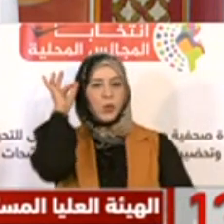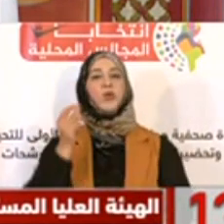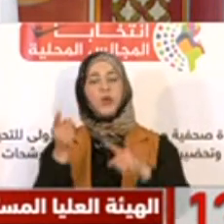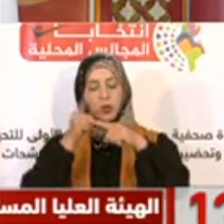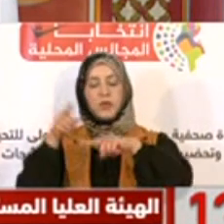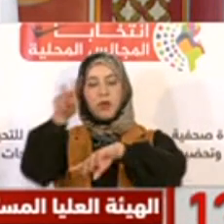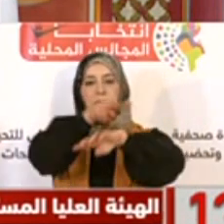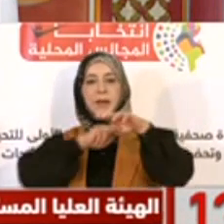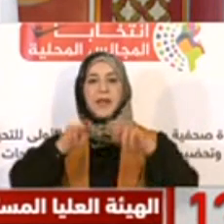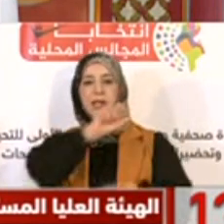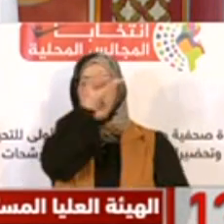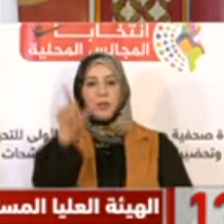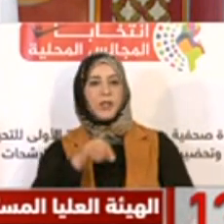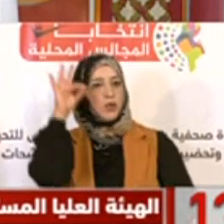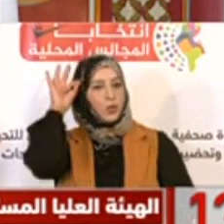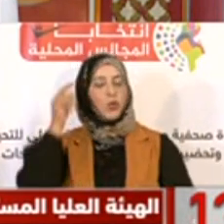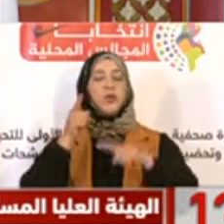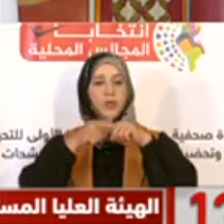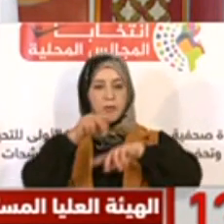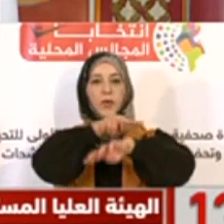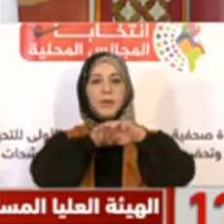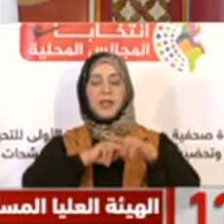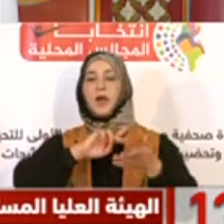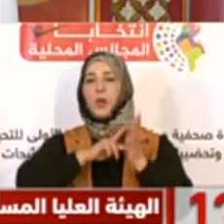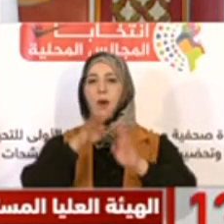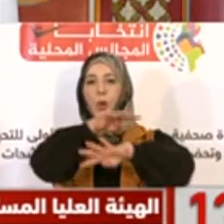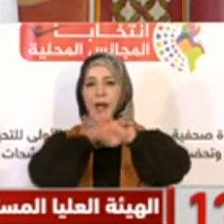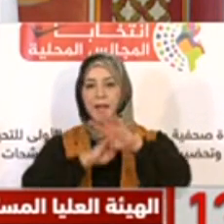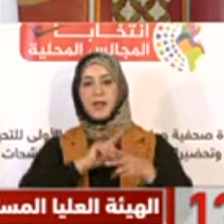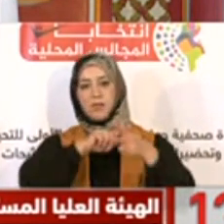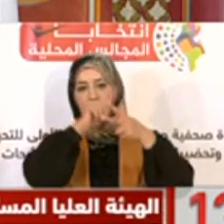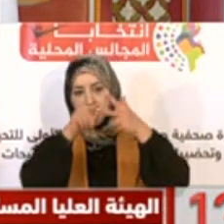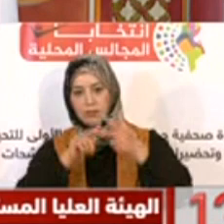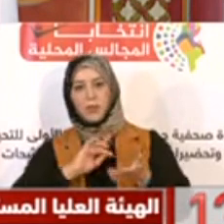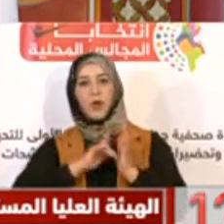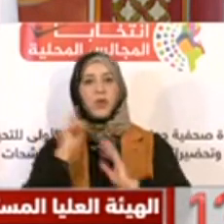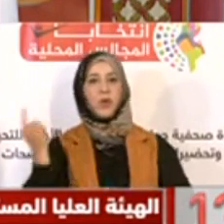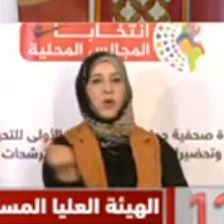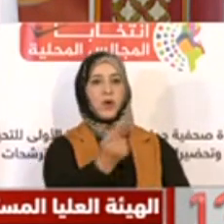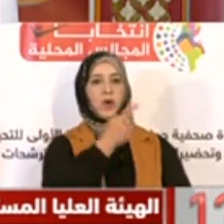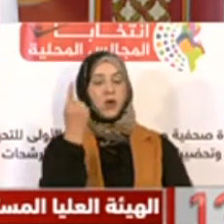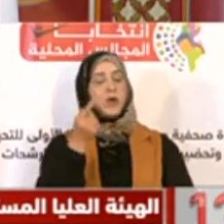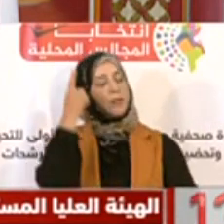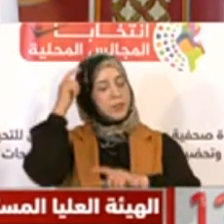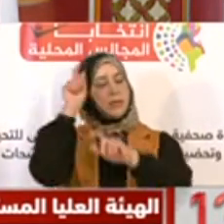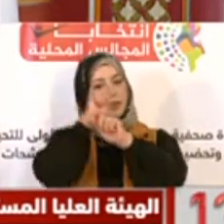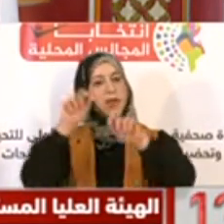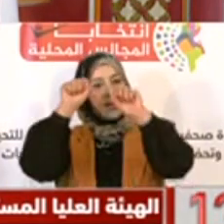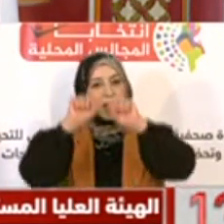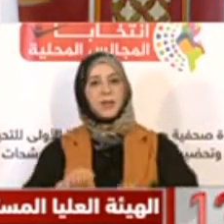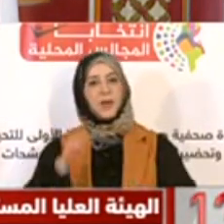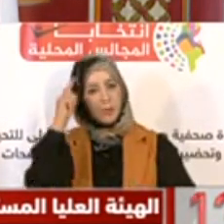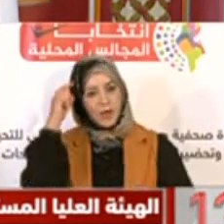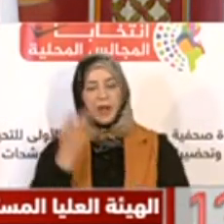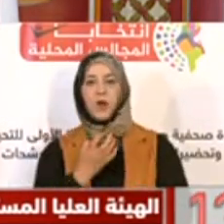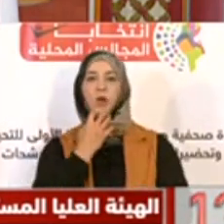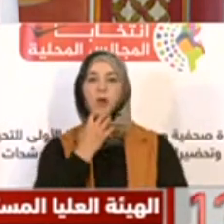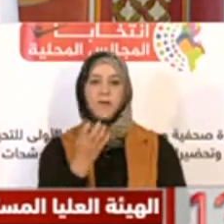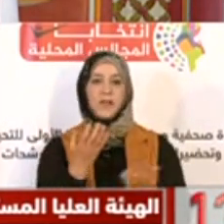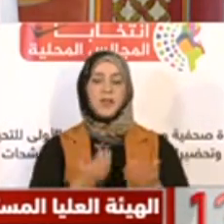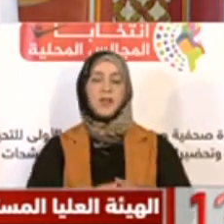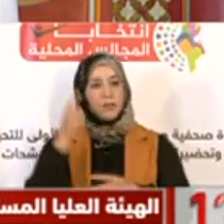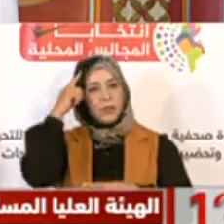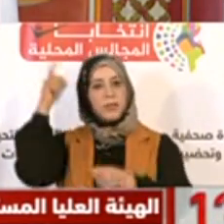عمادات الجمهورية وفي كل معتمدياتها وولاياتها، لمن يأنس في نفسه القدرة والرغبة